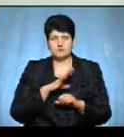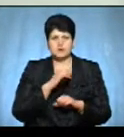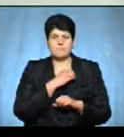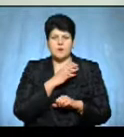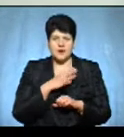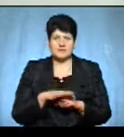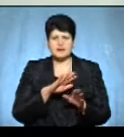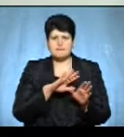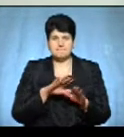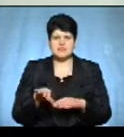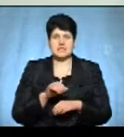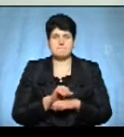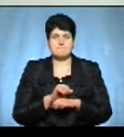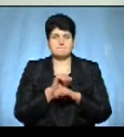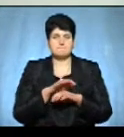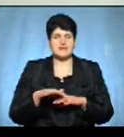поранені. Після Майдану,